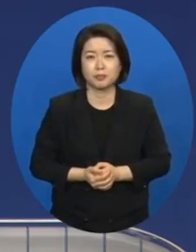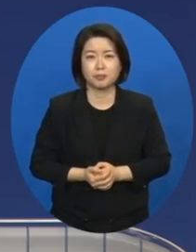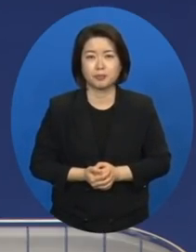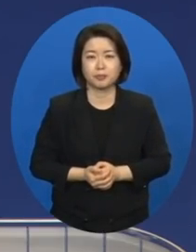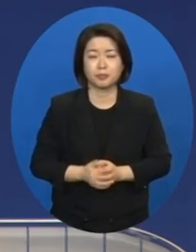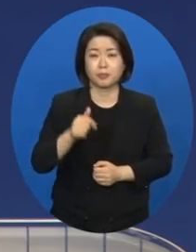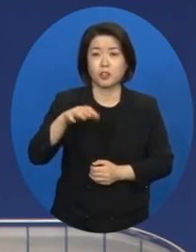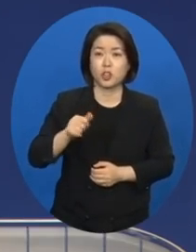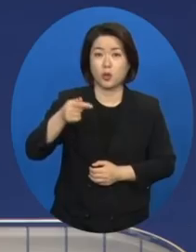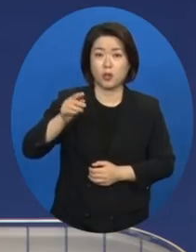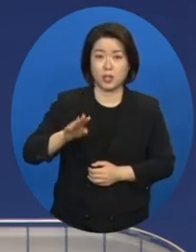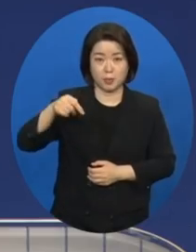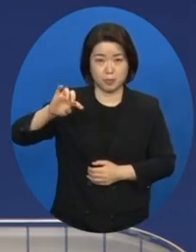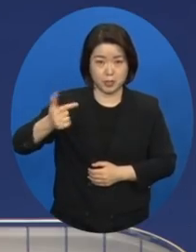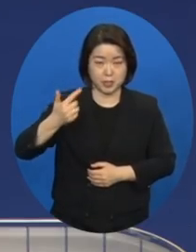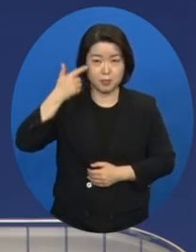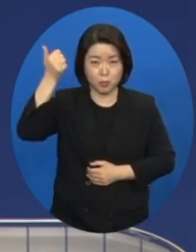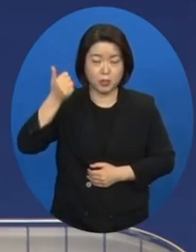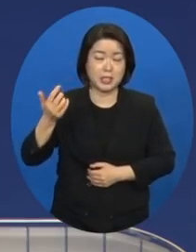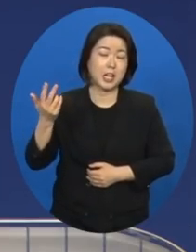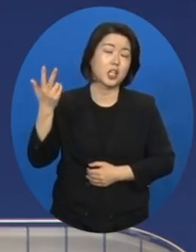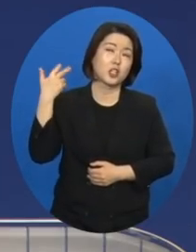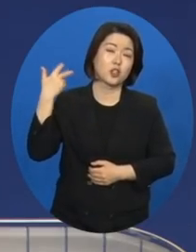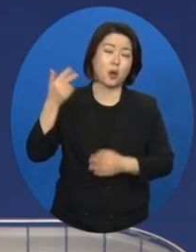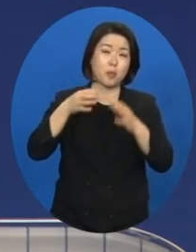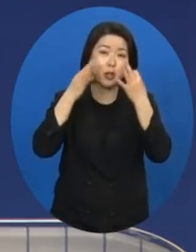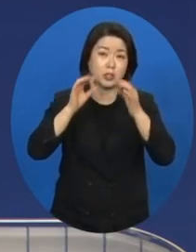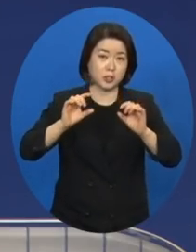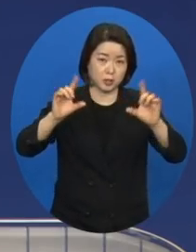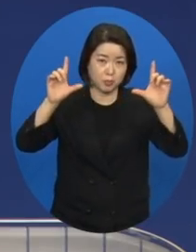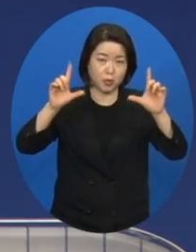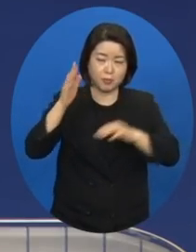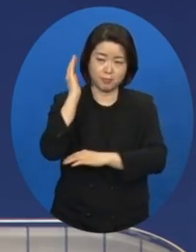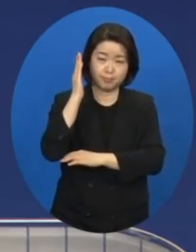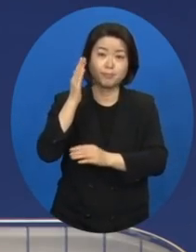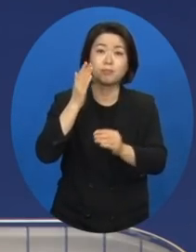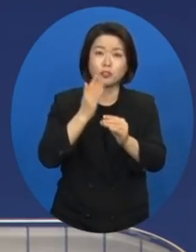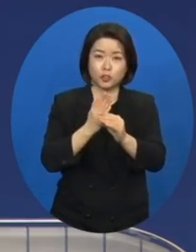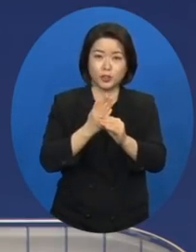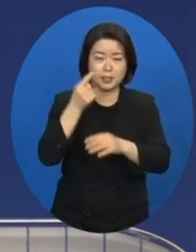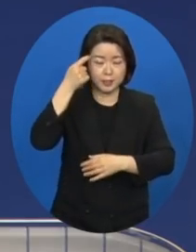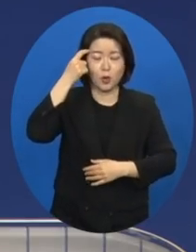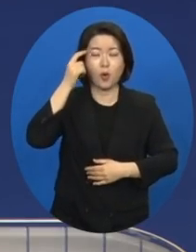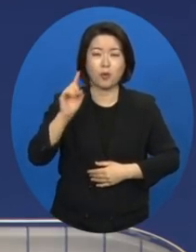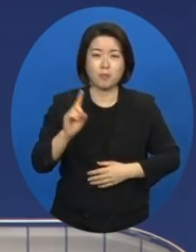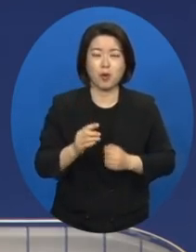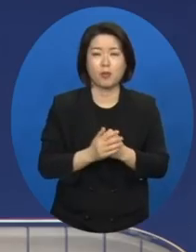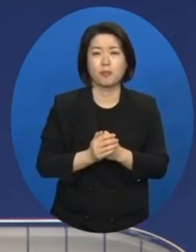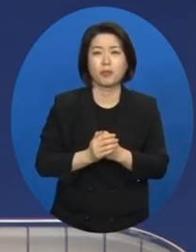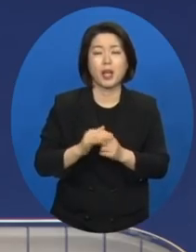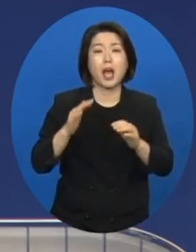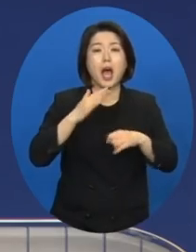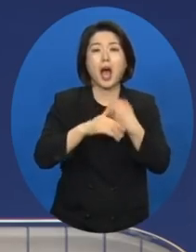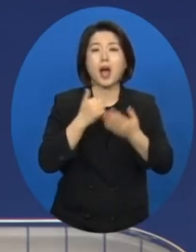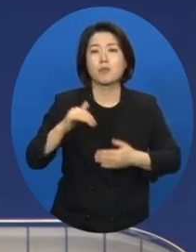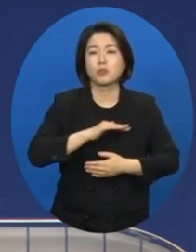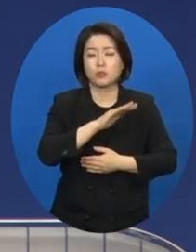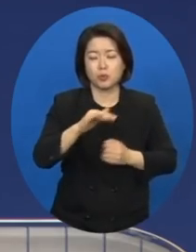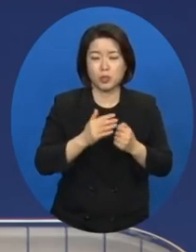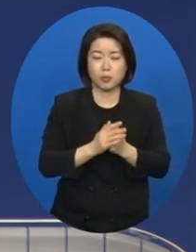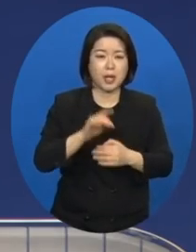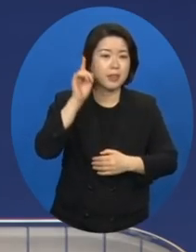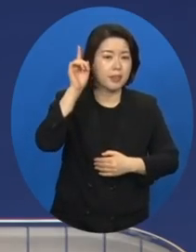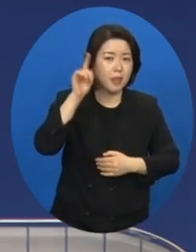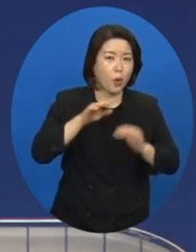정갑신 목사님의 지난 금요일날 메시지 중에 생각나는 것이 있습니다. 하나님은 우리의 내일에서 오늘로